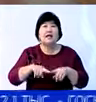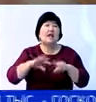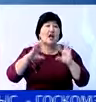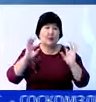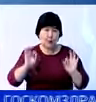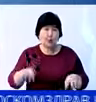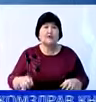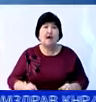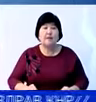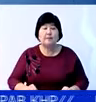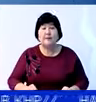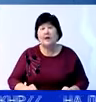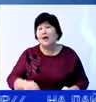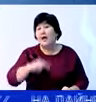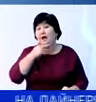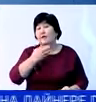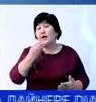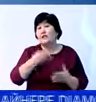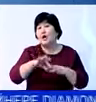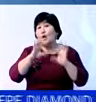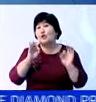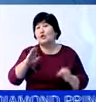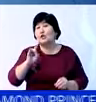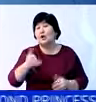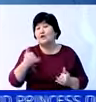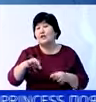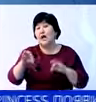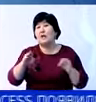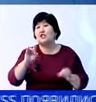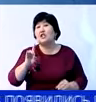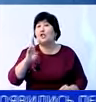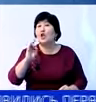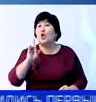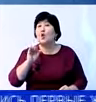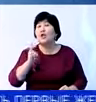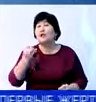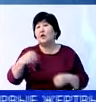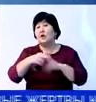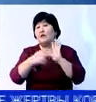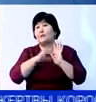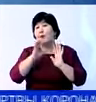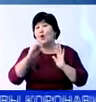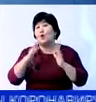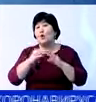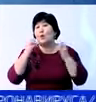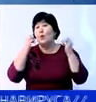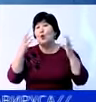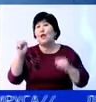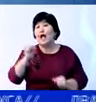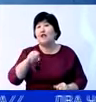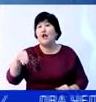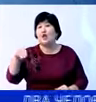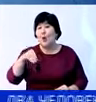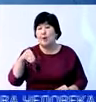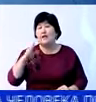искусство. Вниманию ценителей искусства Жыра в рамках проекта «Жыр Керуен» сегодня в 18:00 в Доме культуры имени Аскара